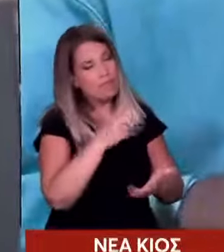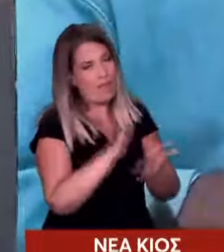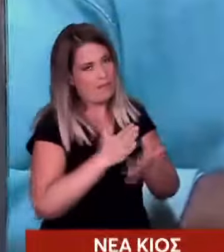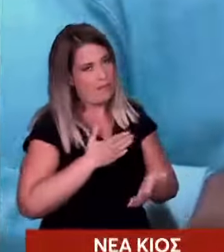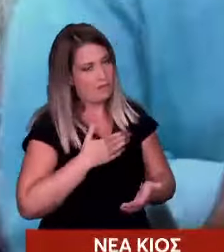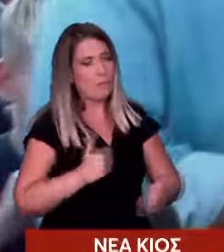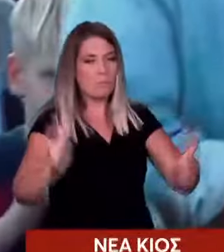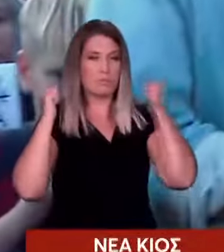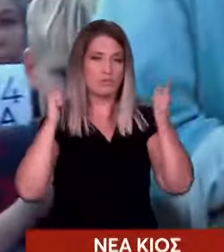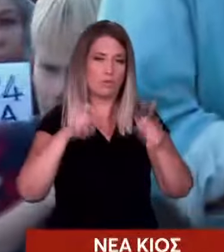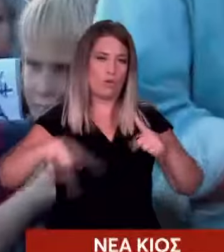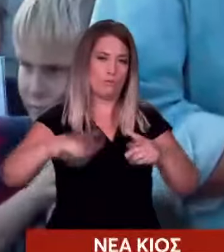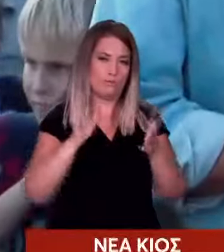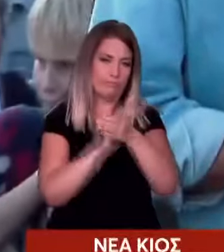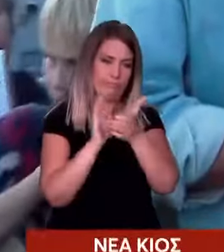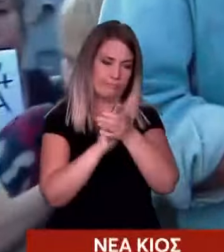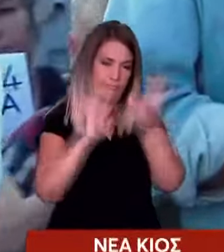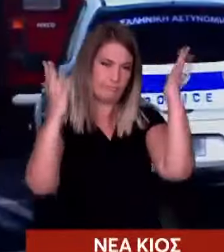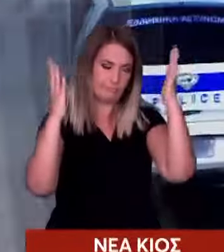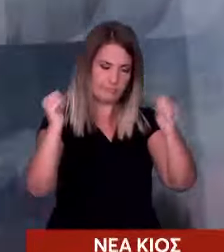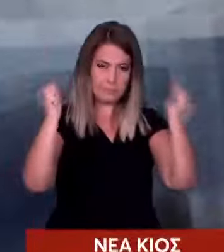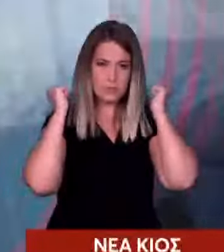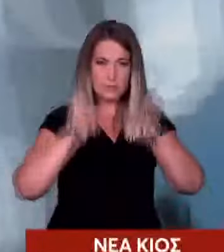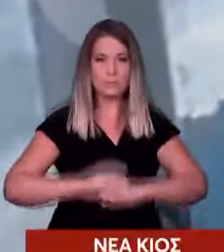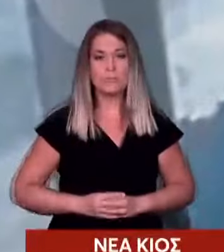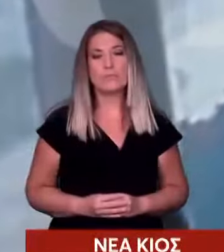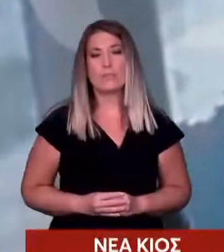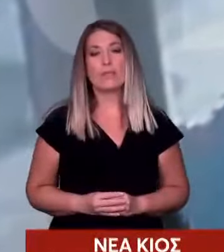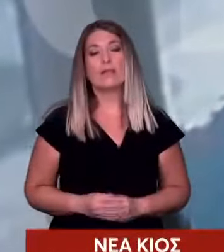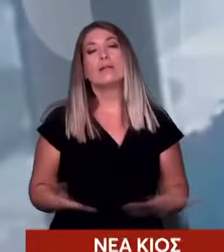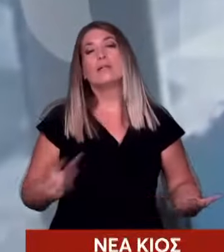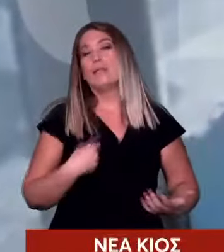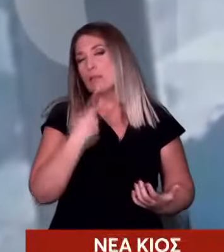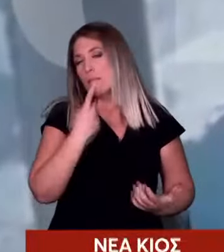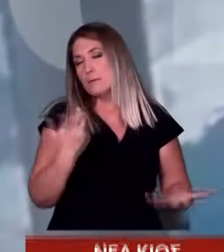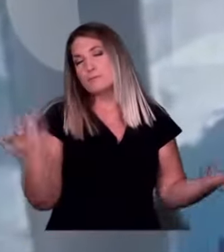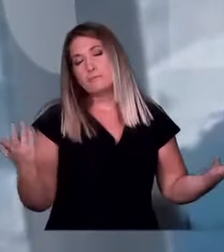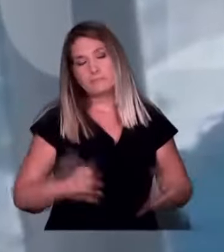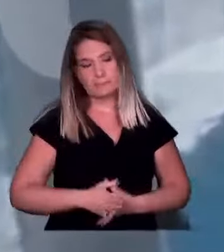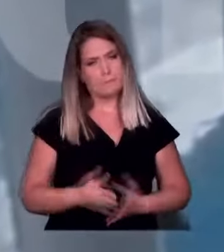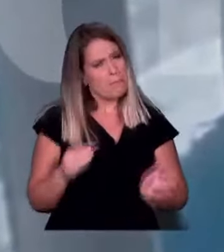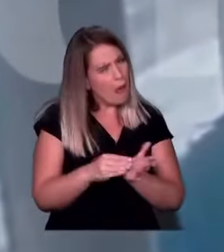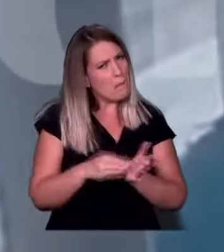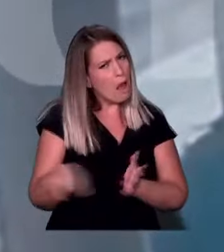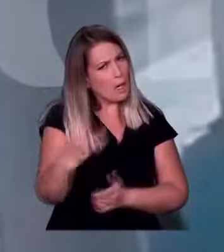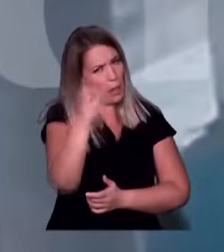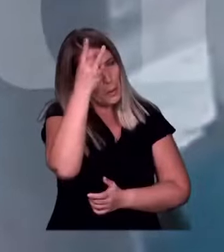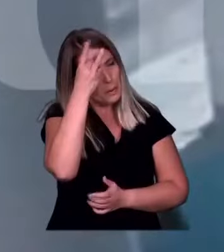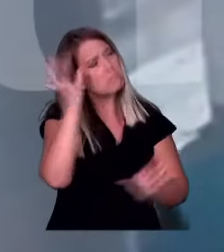για το ρεπορτάζ. Κοιτάξτε. Θα το πω ξανά και θα το πω πολλωστή φορά και ας κουράσει.